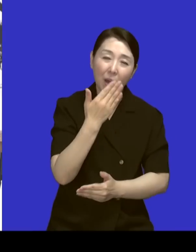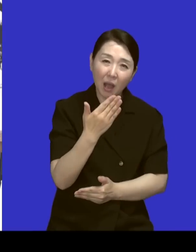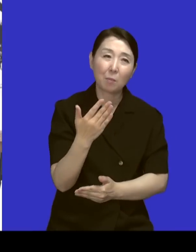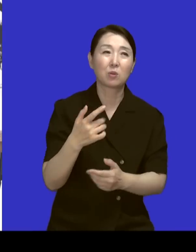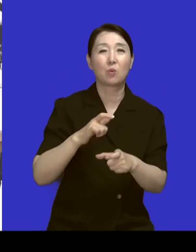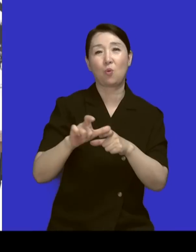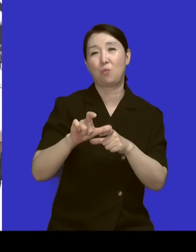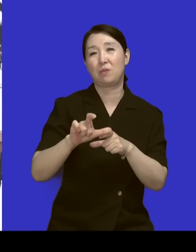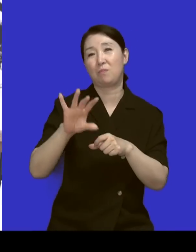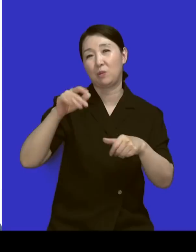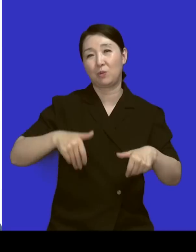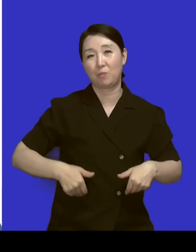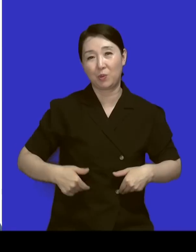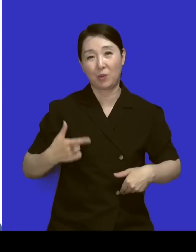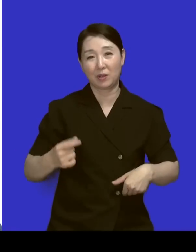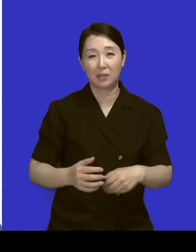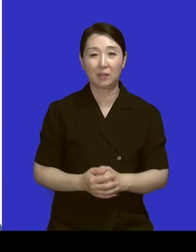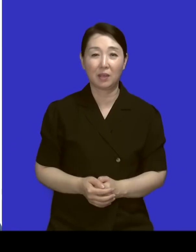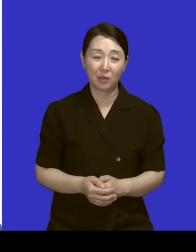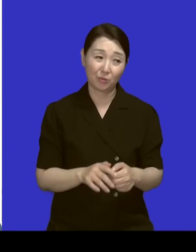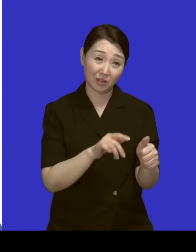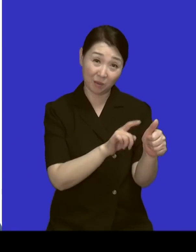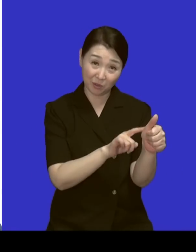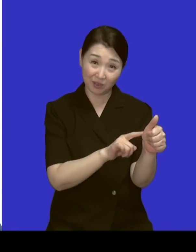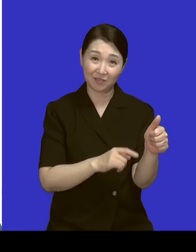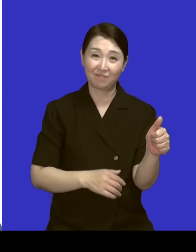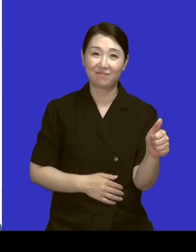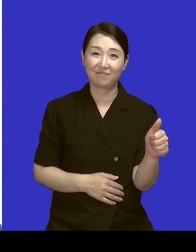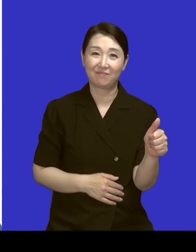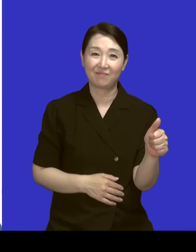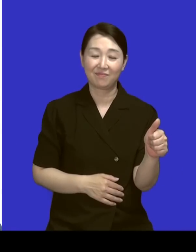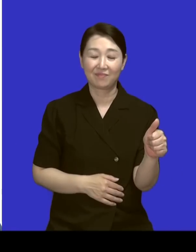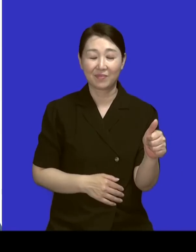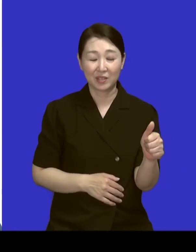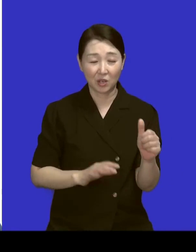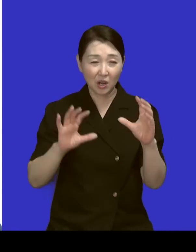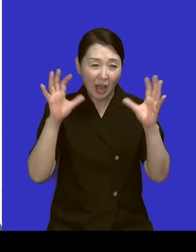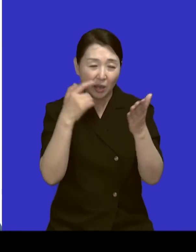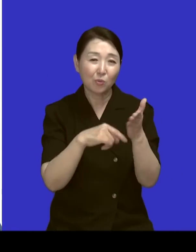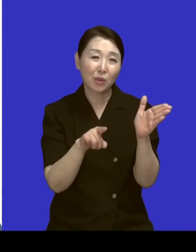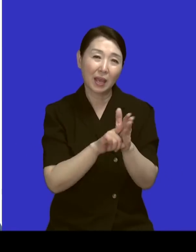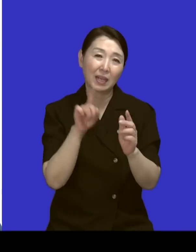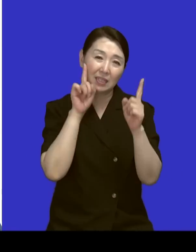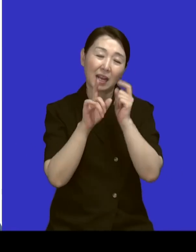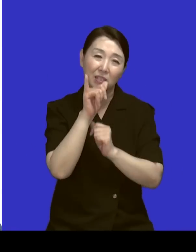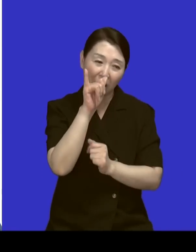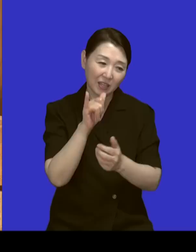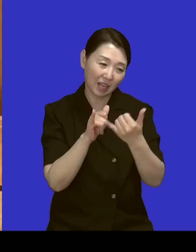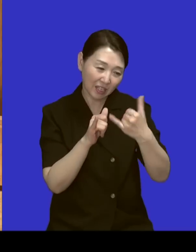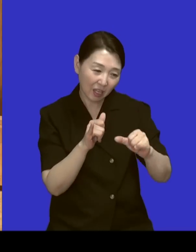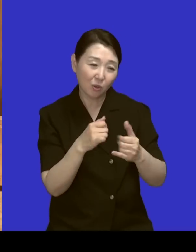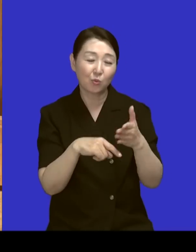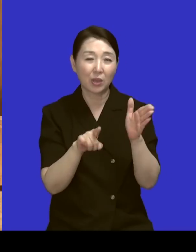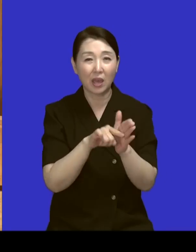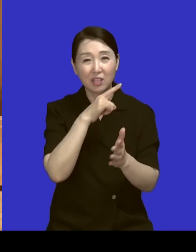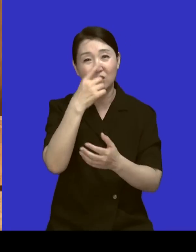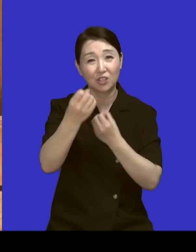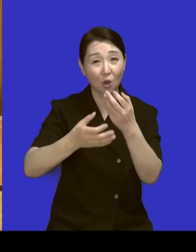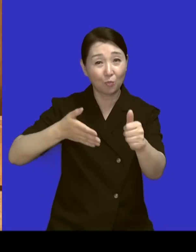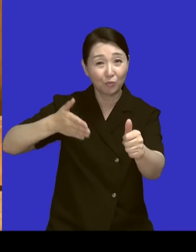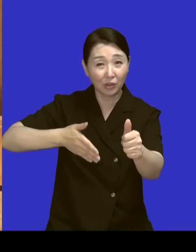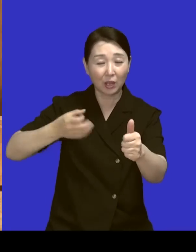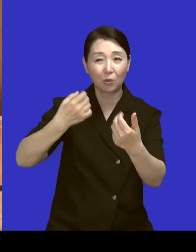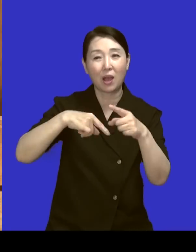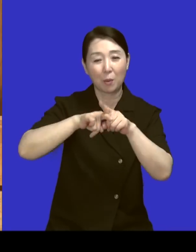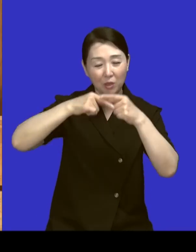될 시점이 아닌가 싶어서 앞으로 우리 이관영 형제가 정말 그런 아이들을 위해 그런 다음 세대들을 위해 증언해 주시고 함께